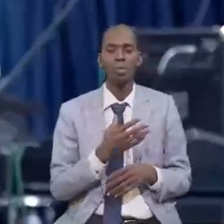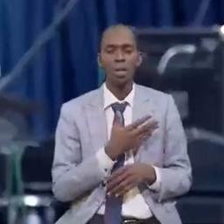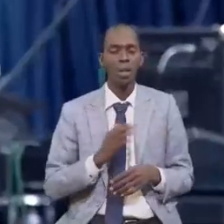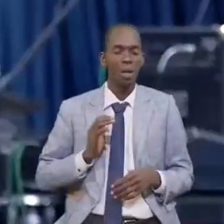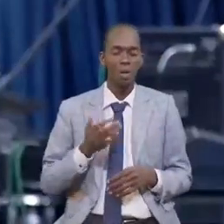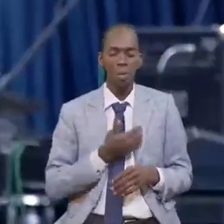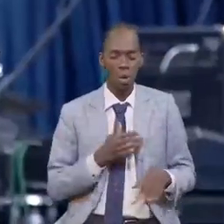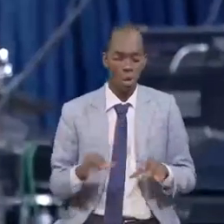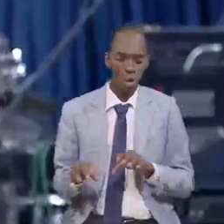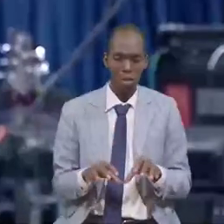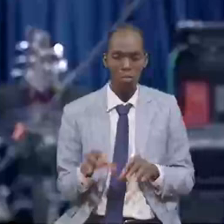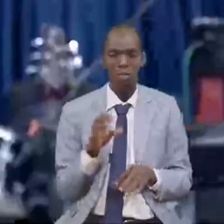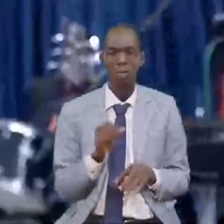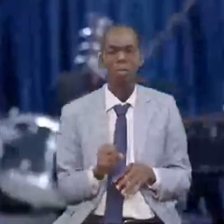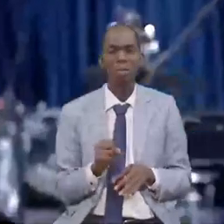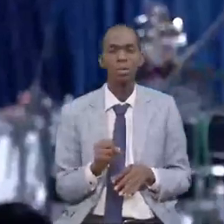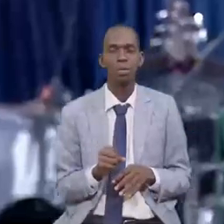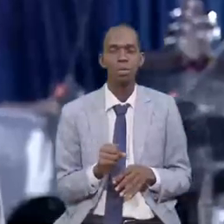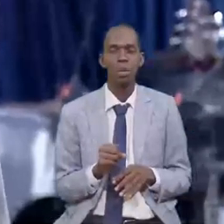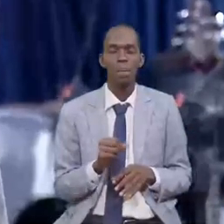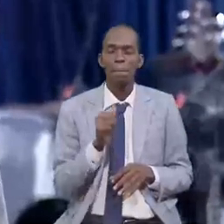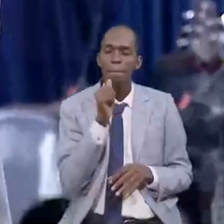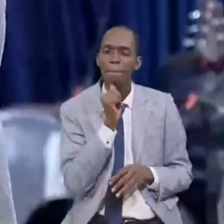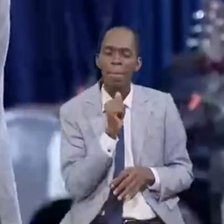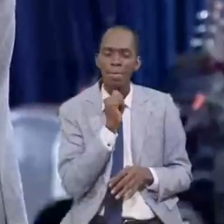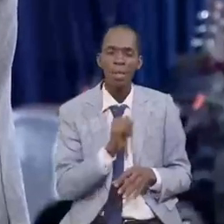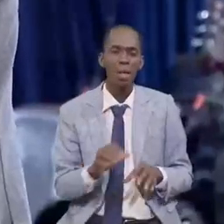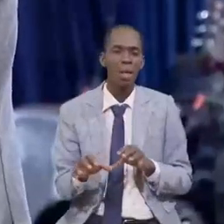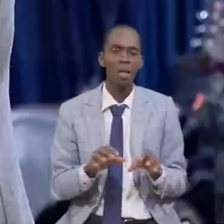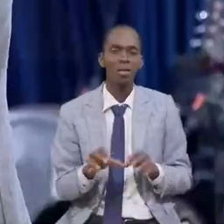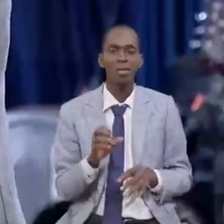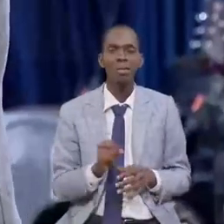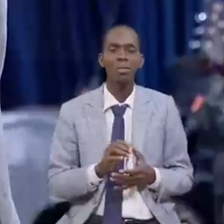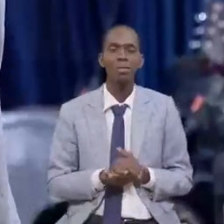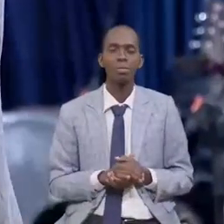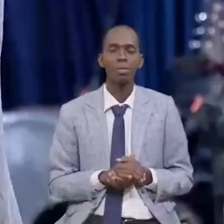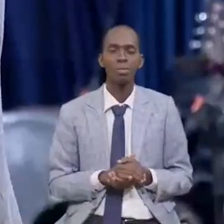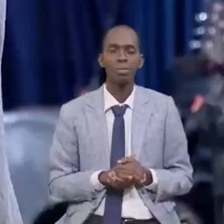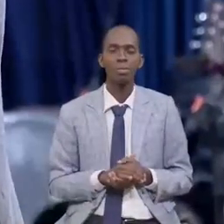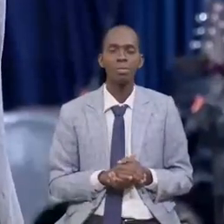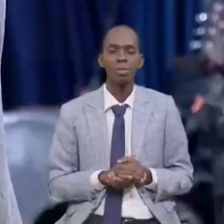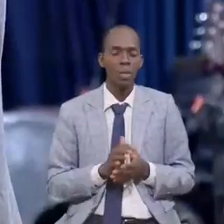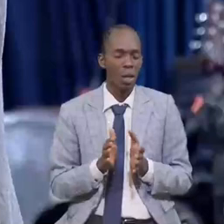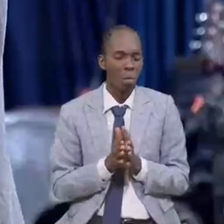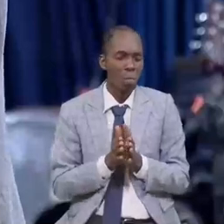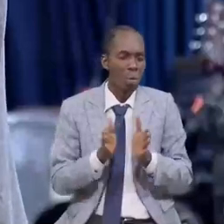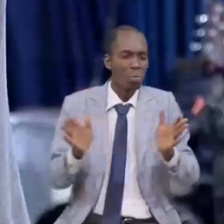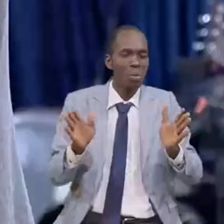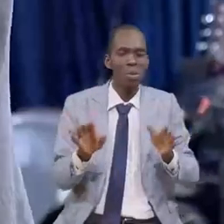రహస్య చర్యలు, పబ్లిక్ యాక్షన్స్, బహిరంగ చర్యలు, ప్రౌడ్ అతిశయపూర్వక